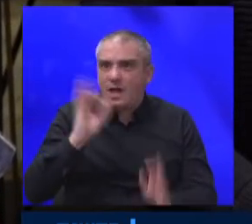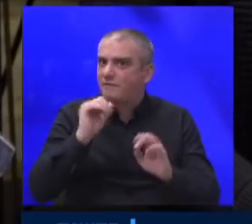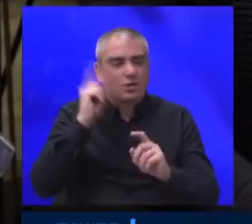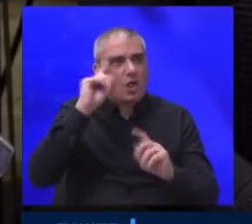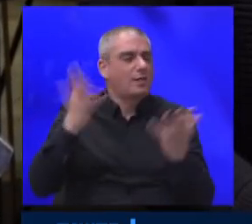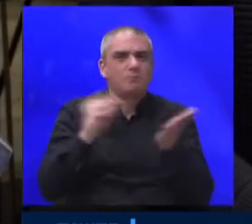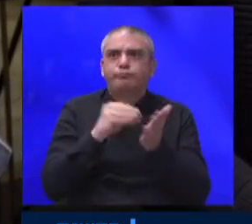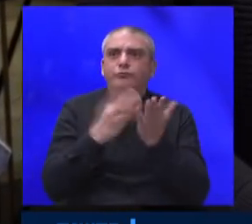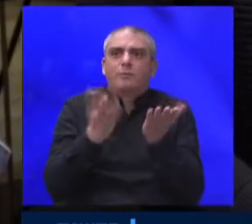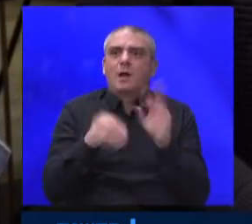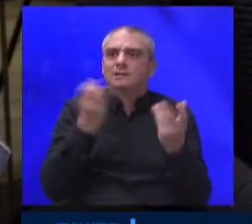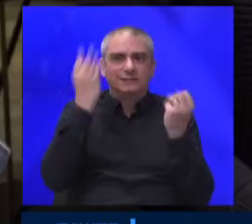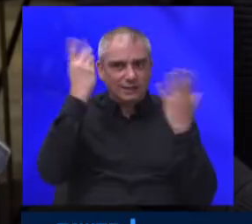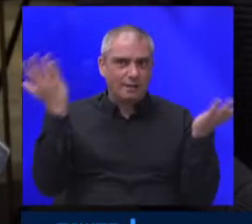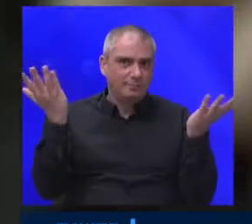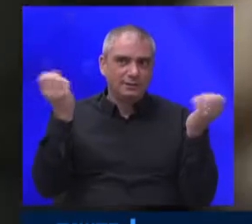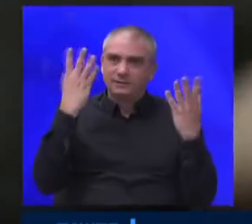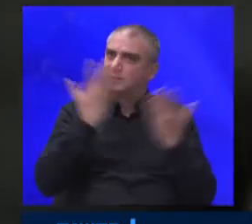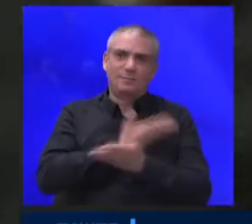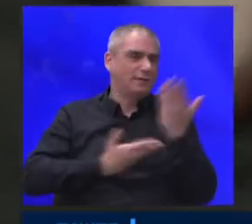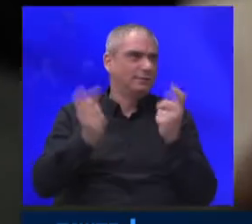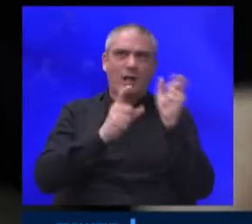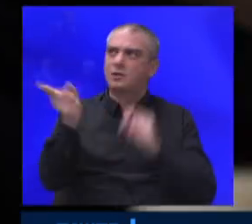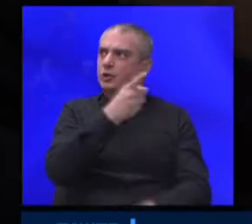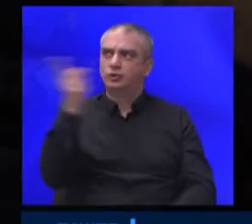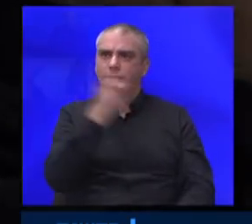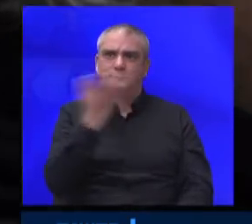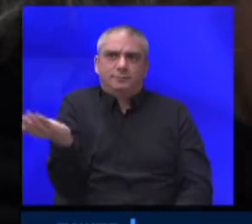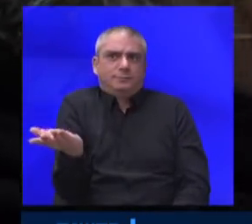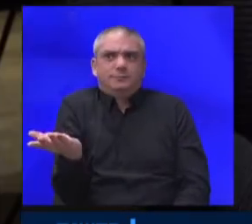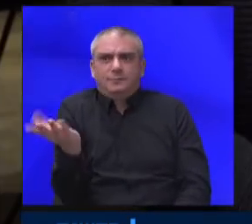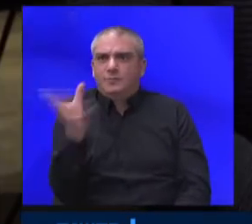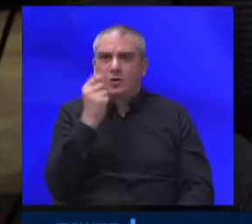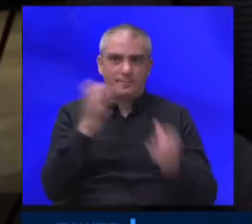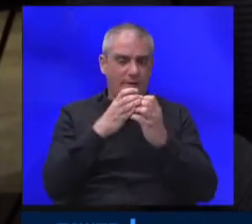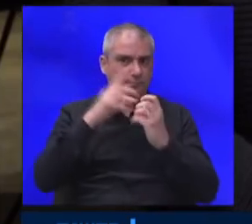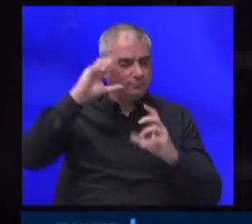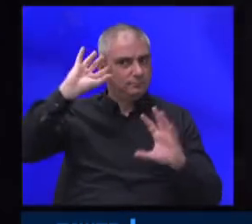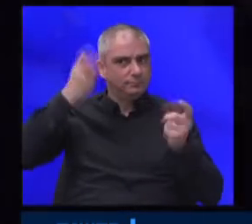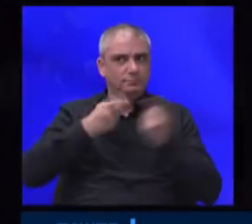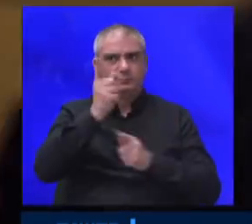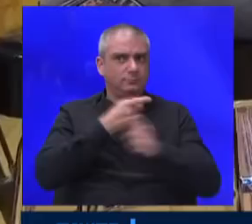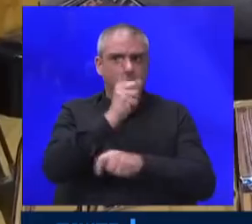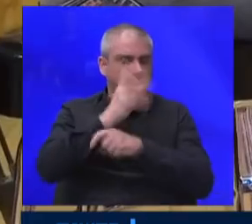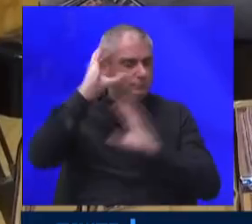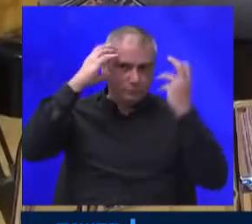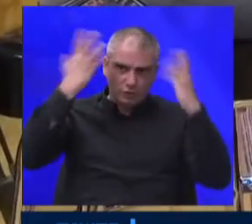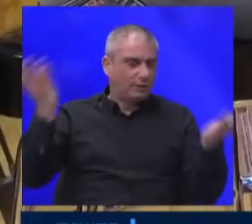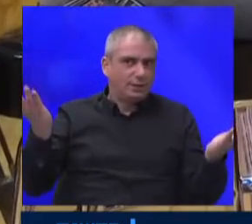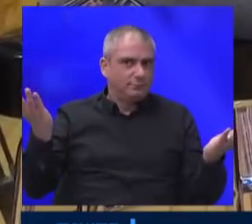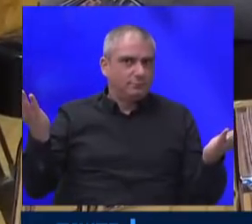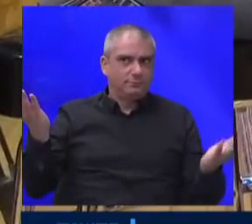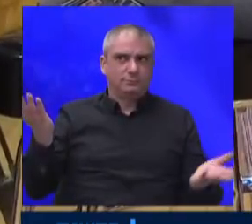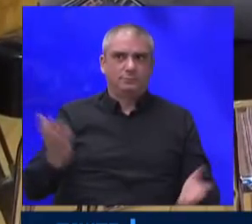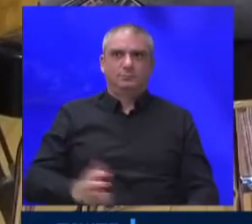סתם. זה סתם מערכות יחסים בין בני אדם. זה לוקחים עם ומטרילים אותו, מטריפים לו את השכל.